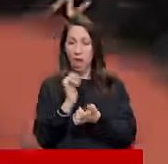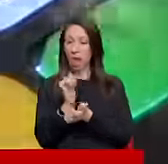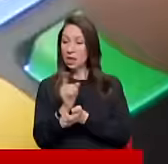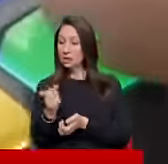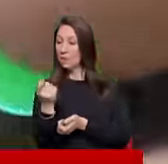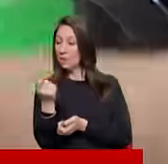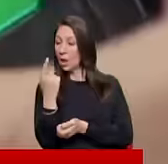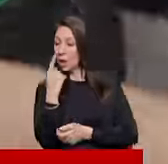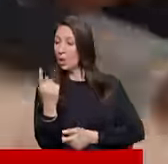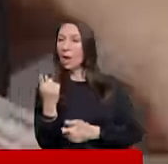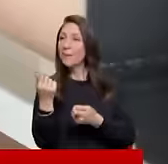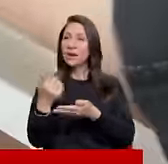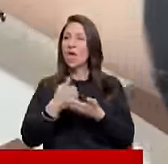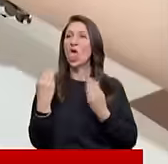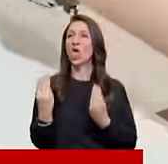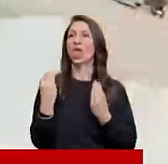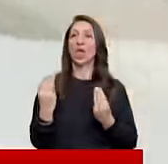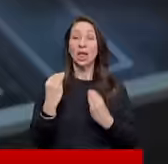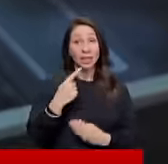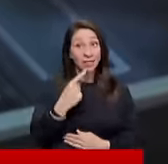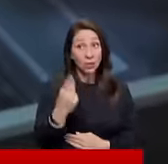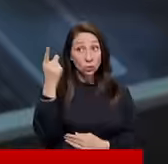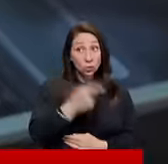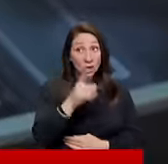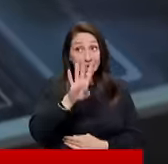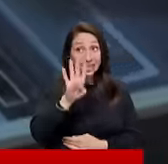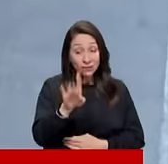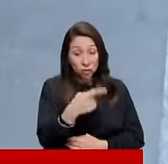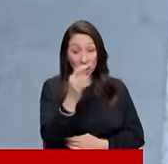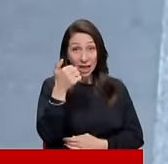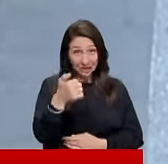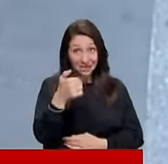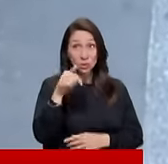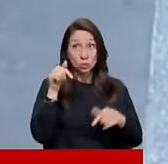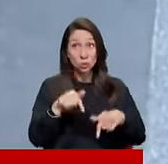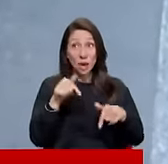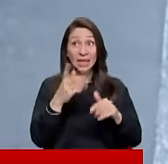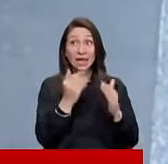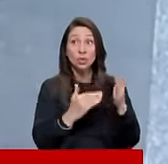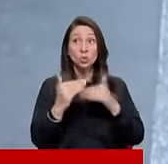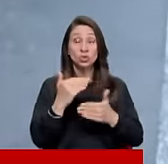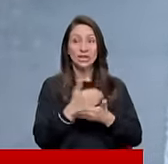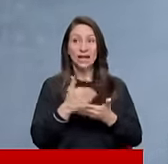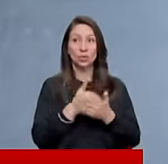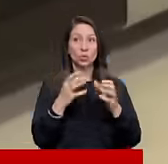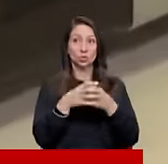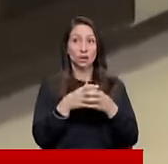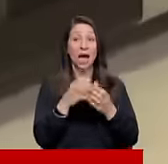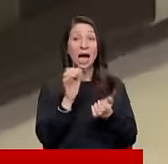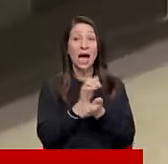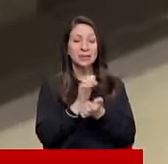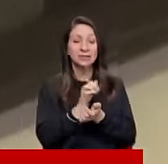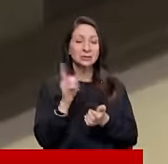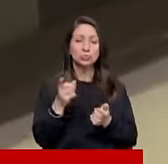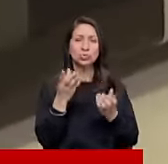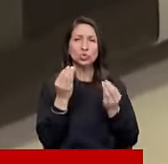ailesinin maddi durumunu çok iyi olarak belirtenlerin %40,6'sı şu an en yüksek gelir grubunda. Ailesinin